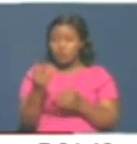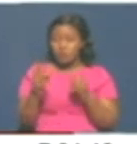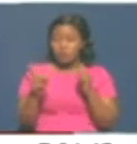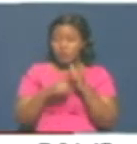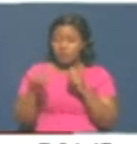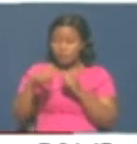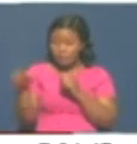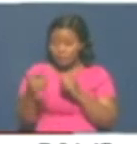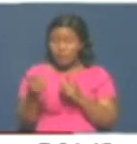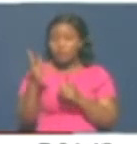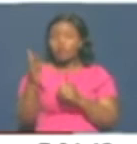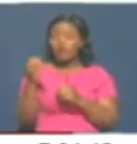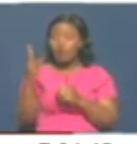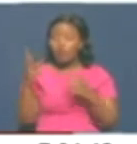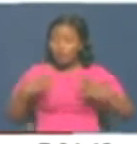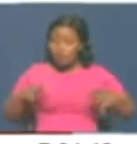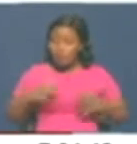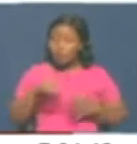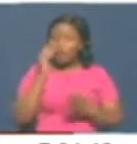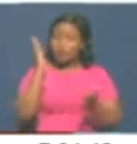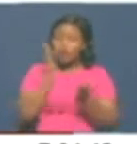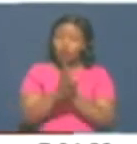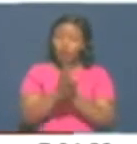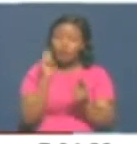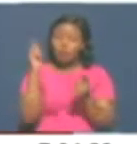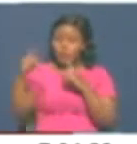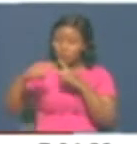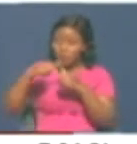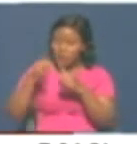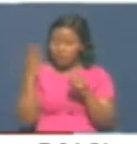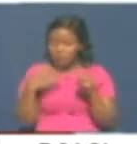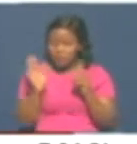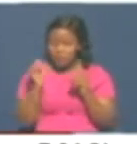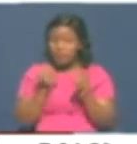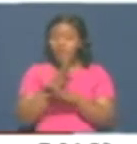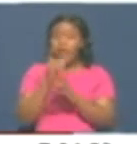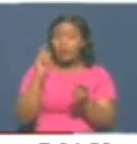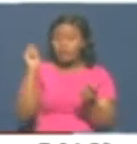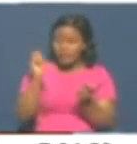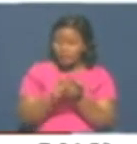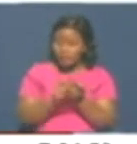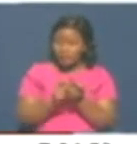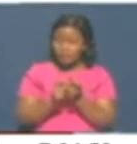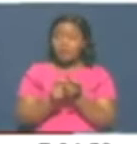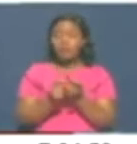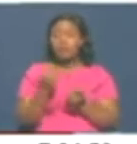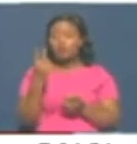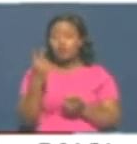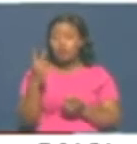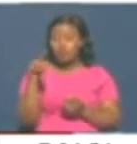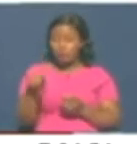249,174 vya watu waliothibitishwa kuwa na ugonjwa wa COVID-19 baada ya kupima sampuli